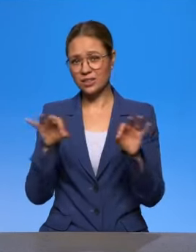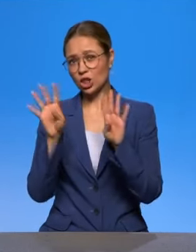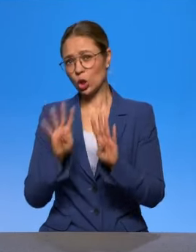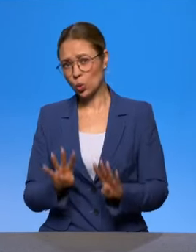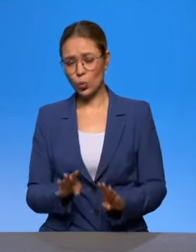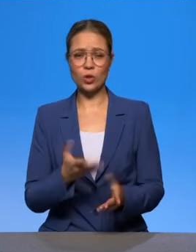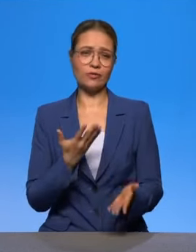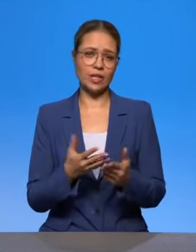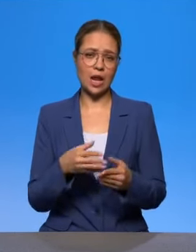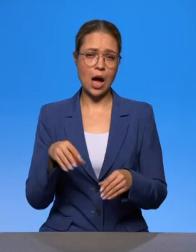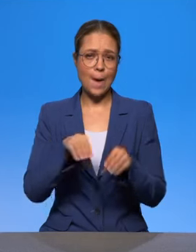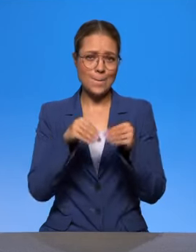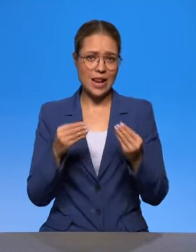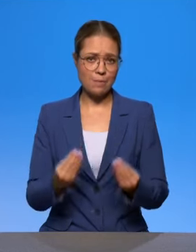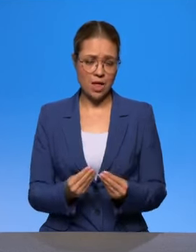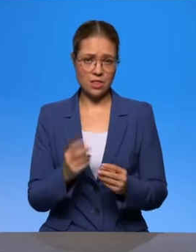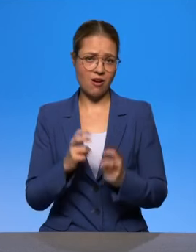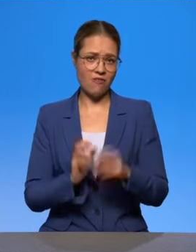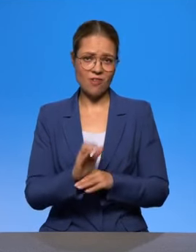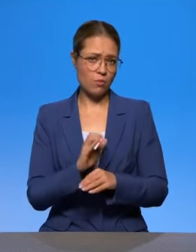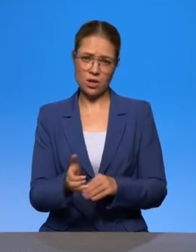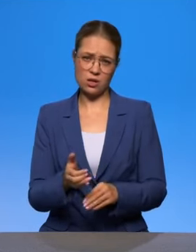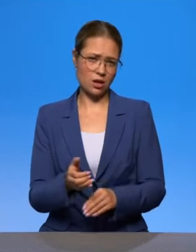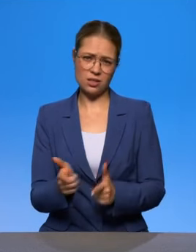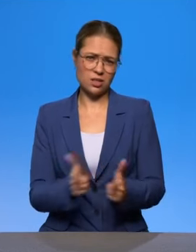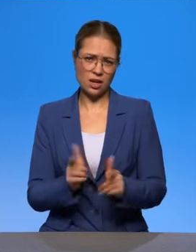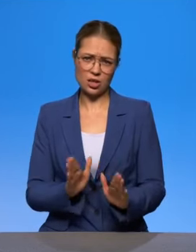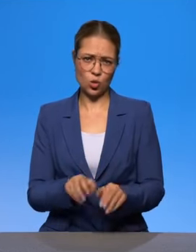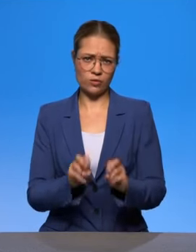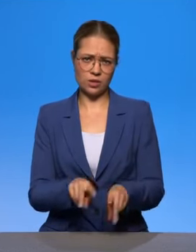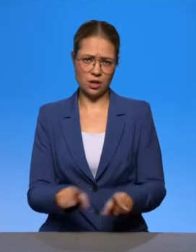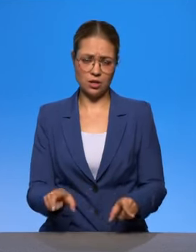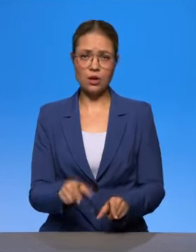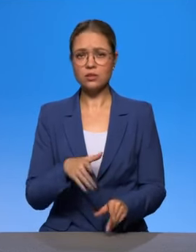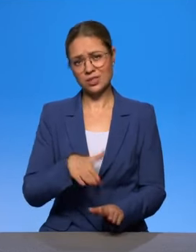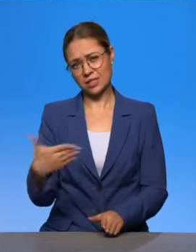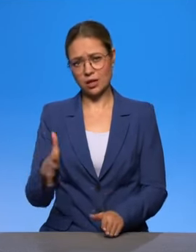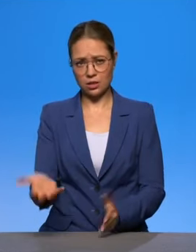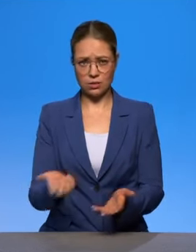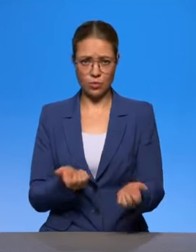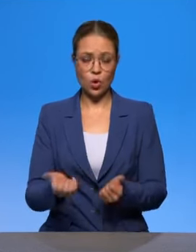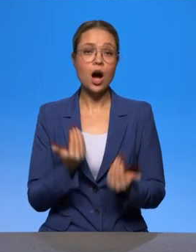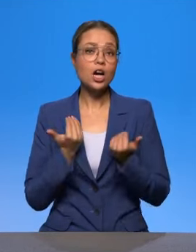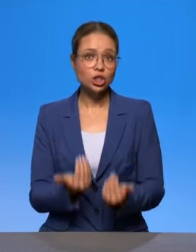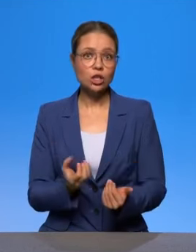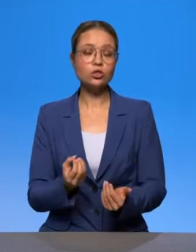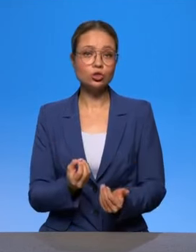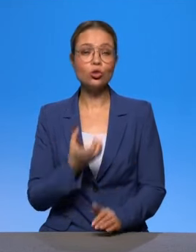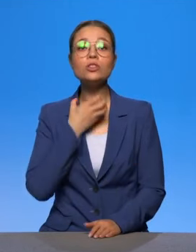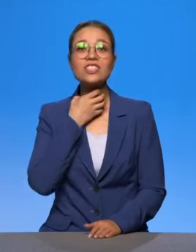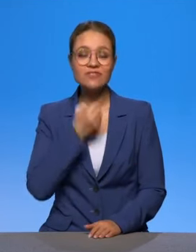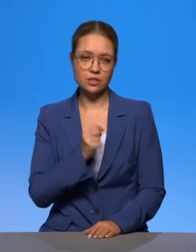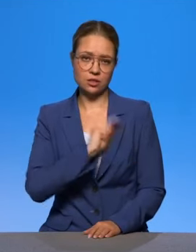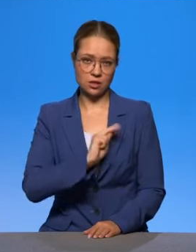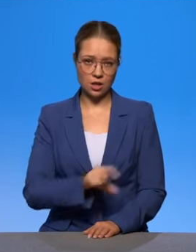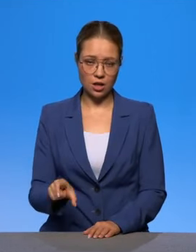они не готовят себе кадров, они берут со стороны. А сейчас тем более дефицит кадров, и этот дефицит